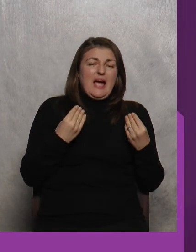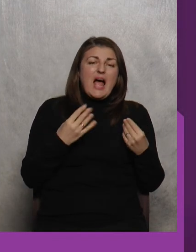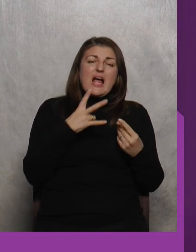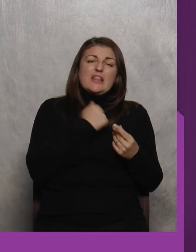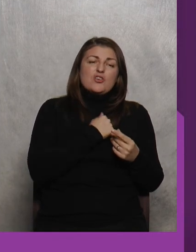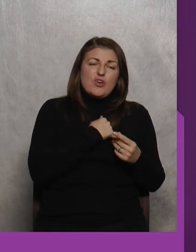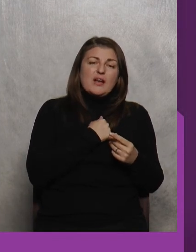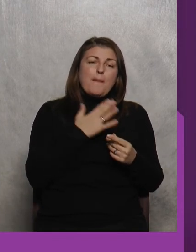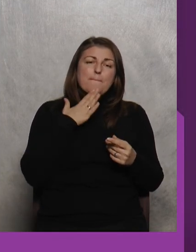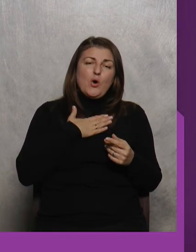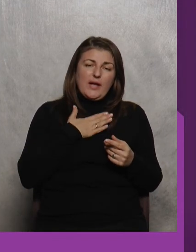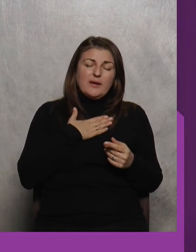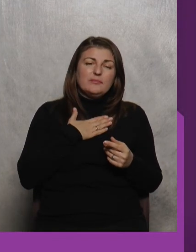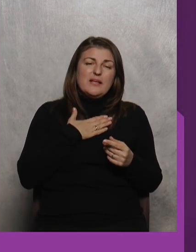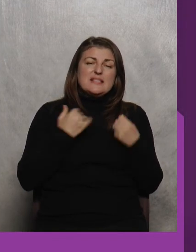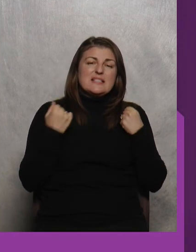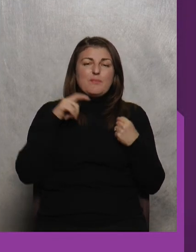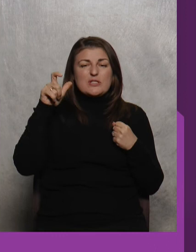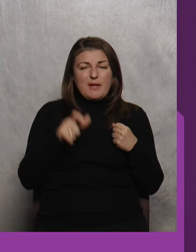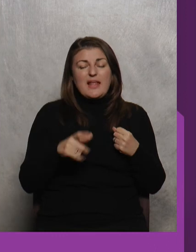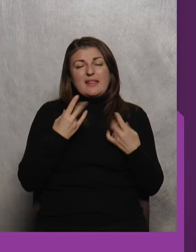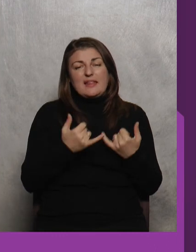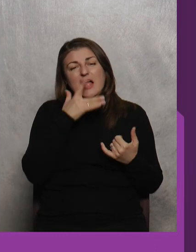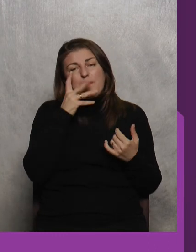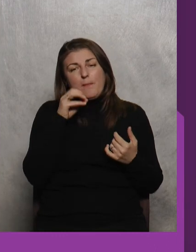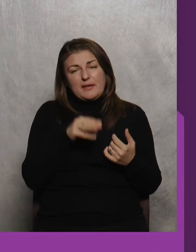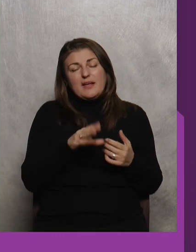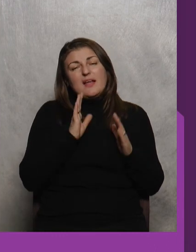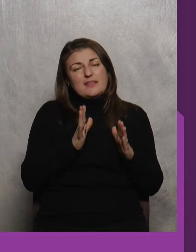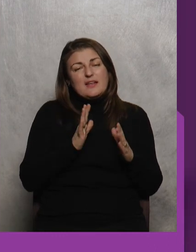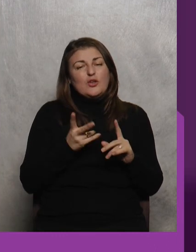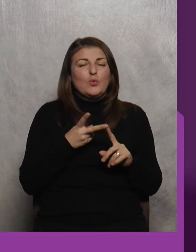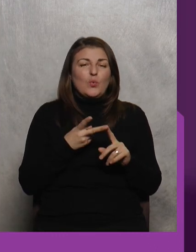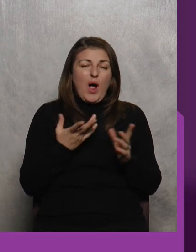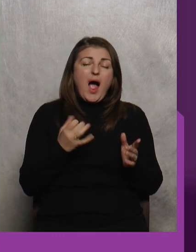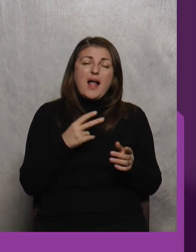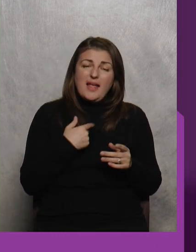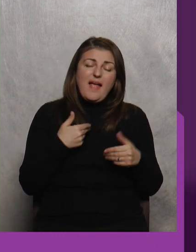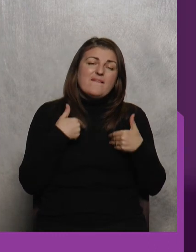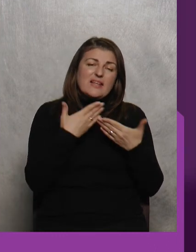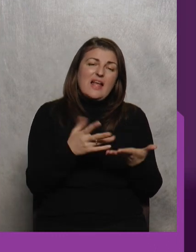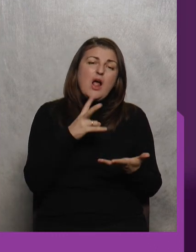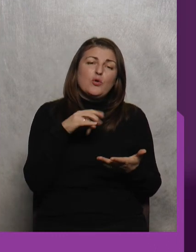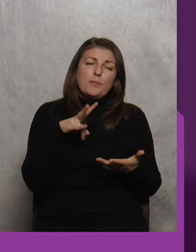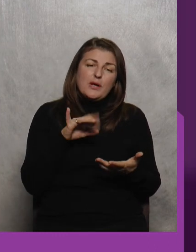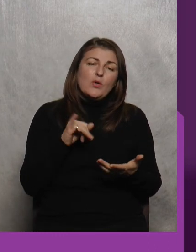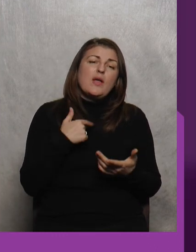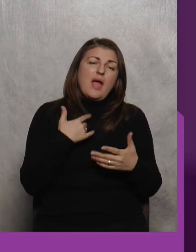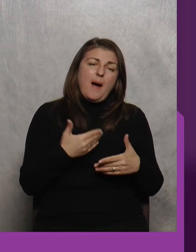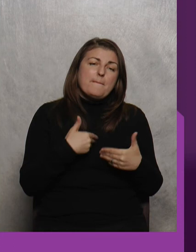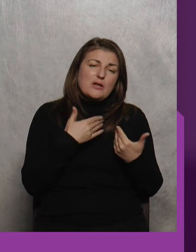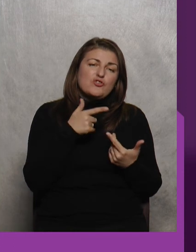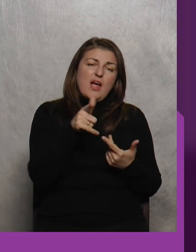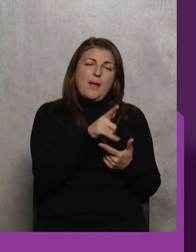жаль, моя спортсменка на даний момент тільки друга. Але я вітаю Людмилу і бажаю їй